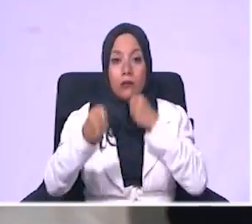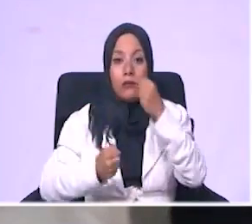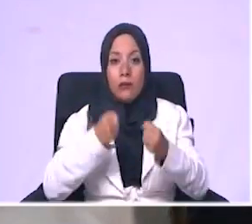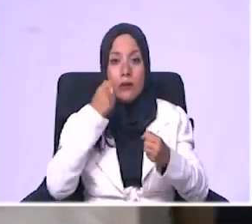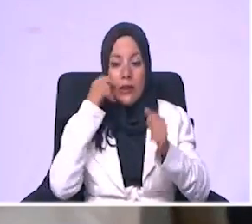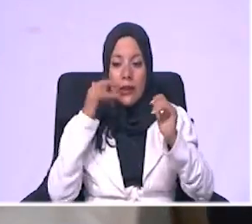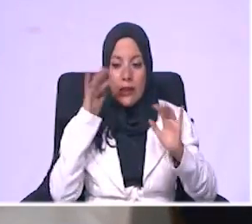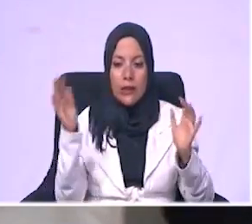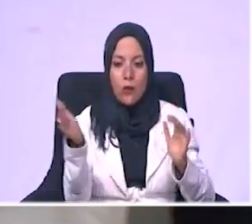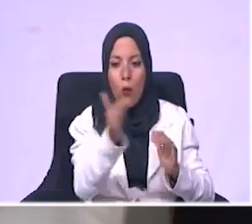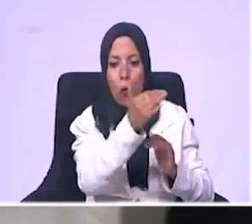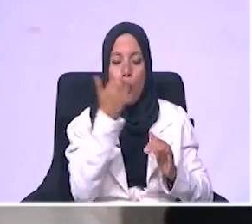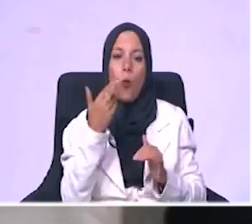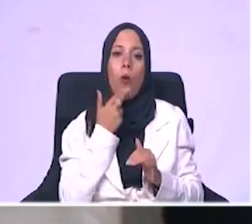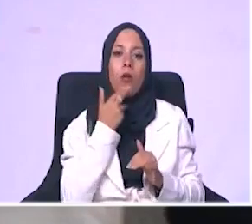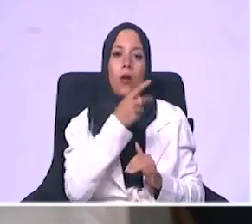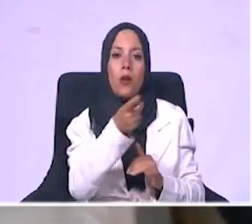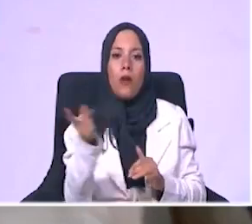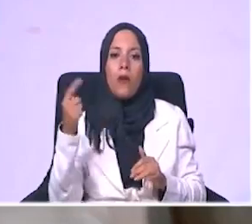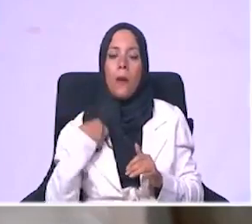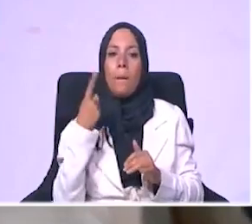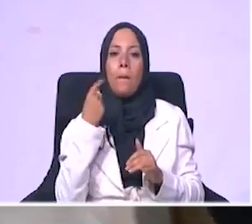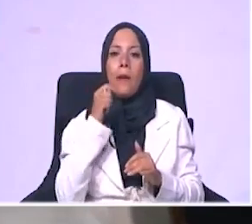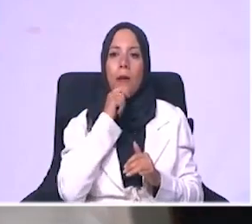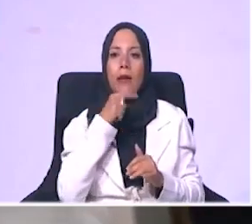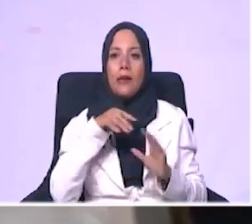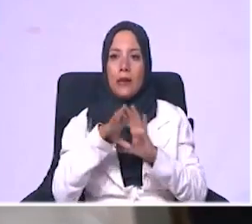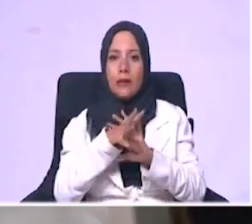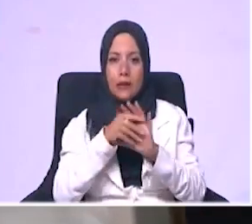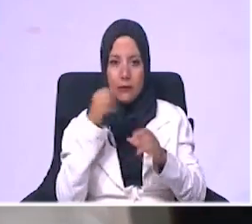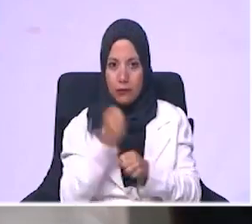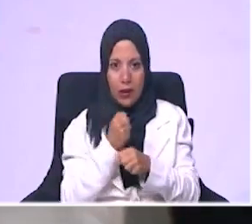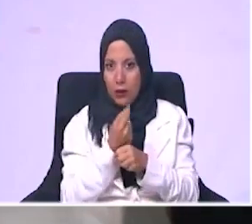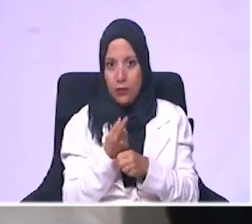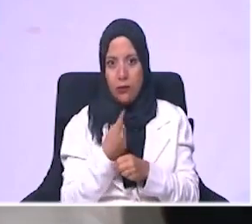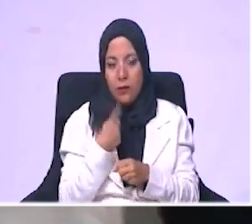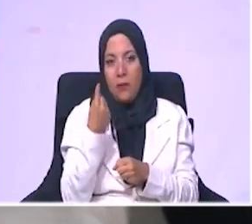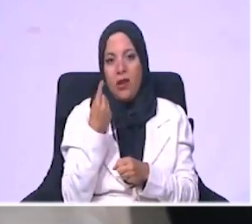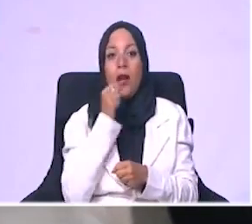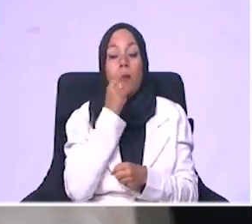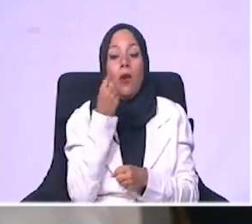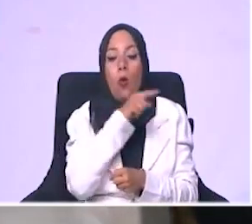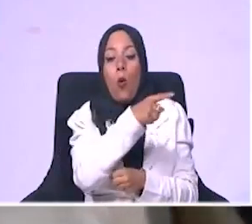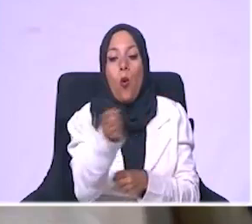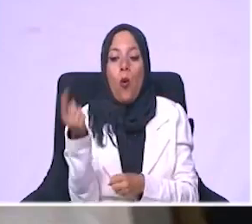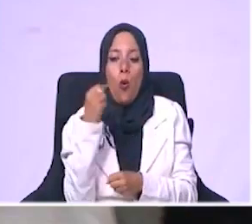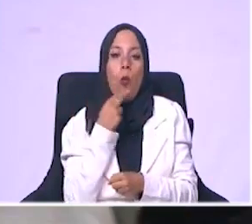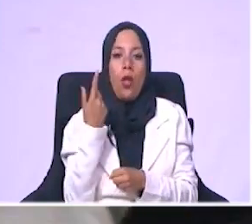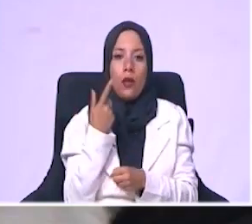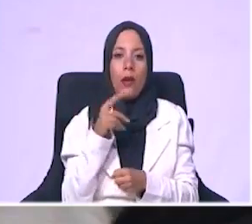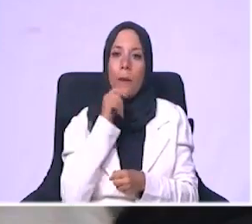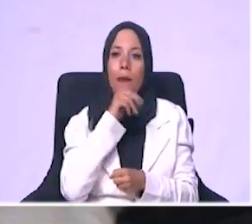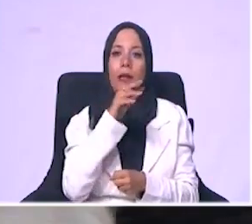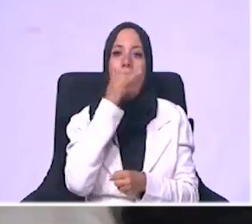القاعده اللي فيها كلها رجاله يعني ان انا ابقى عارفه امشي القاعده اللي انا قاعده فيها وانا الست الوحيده اللي فيها مثلا غير